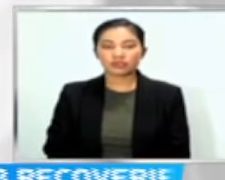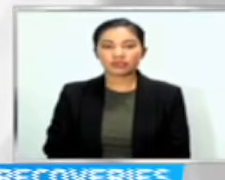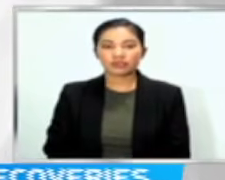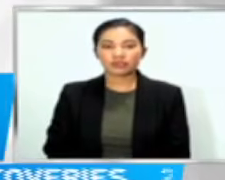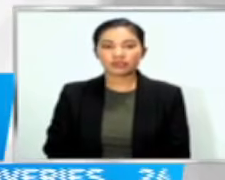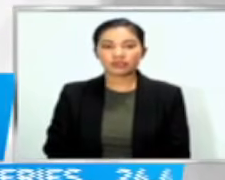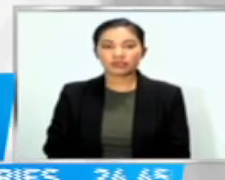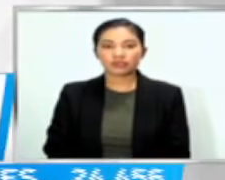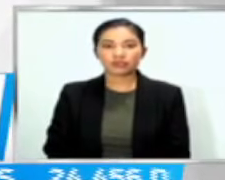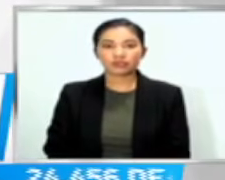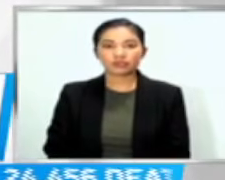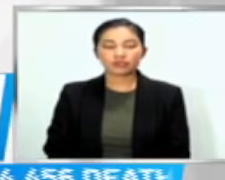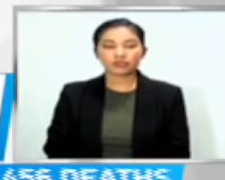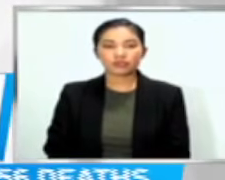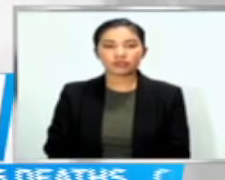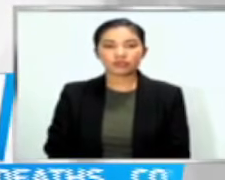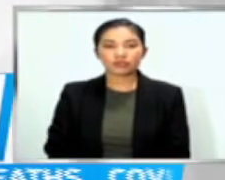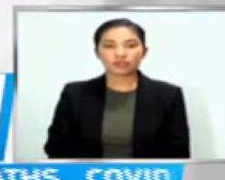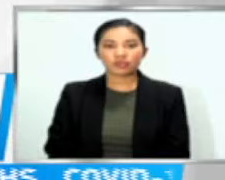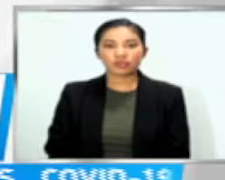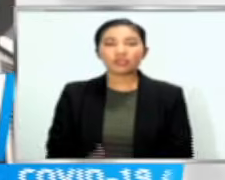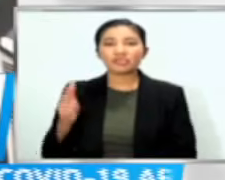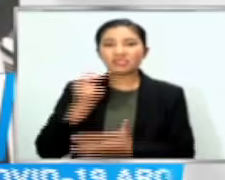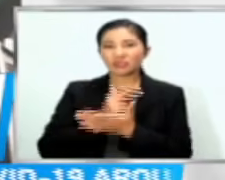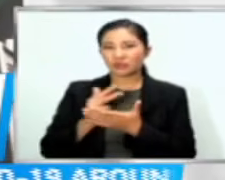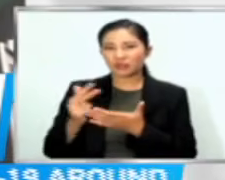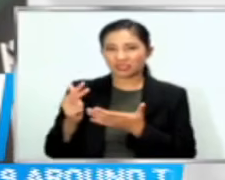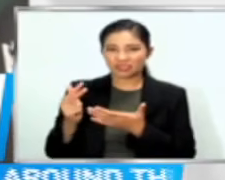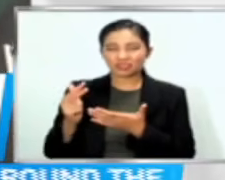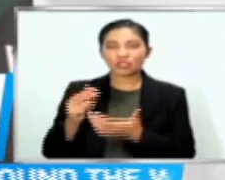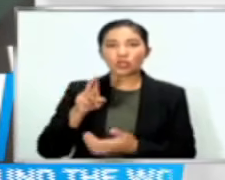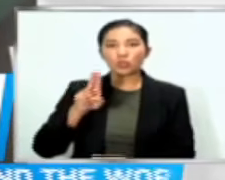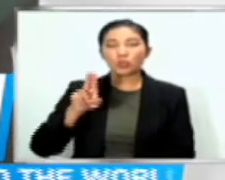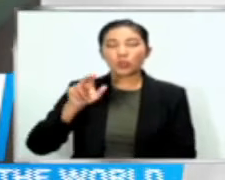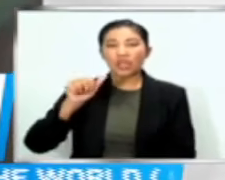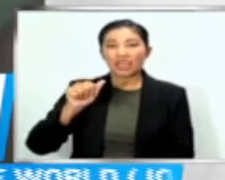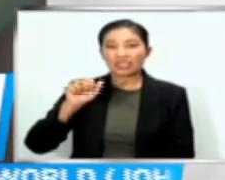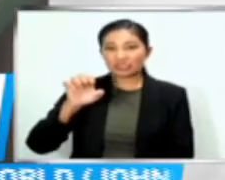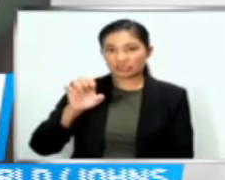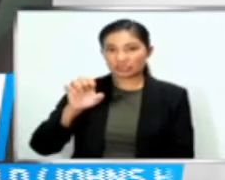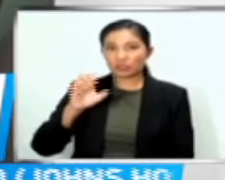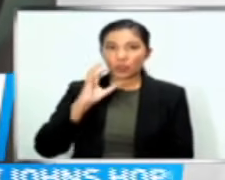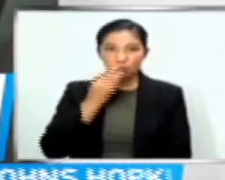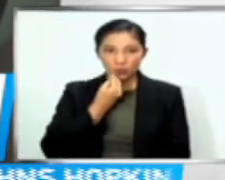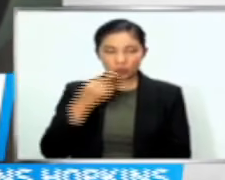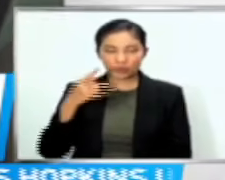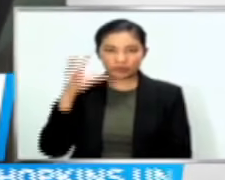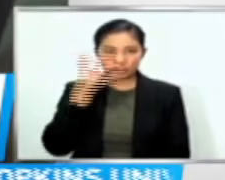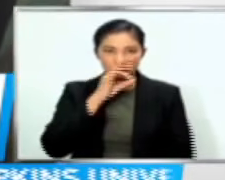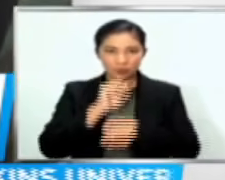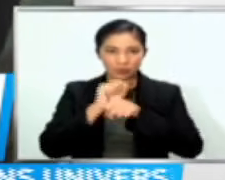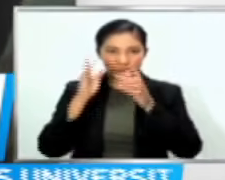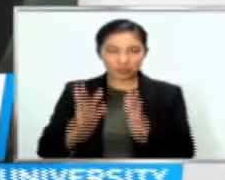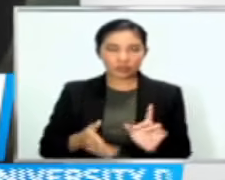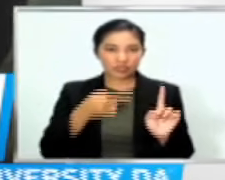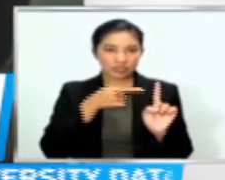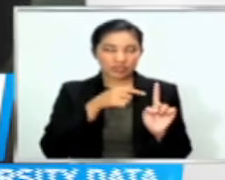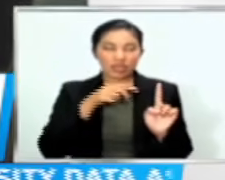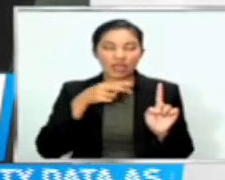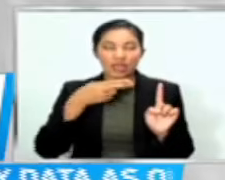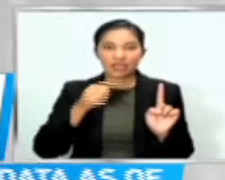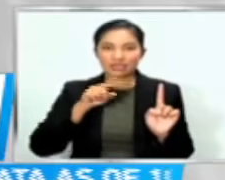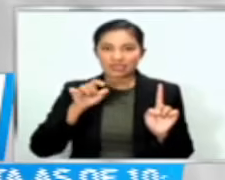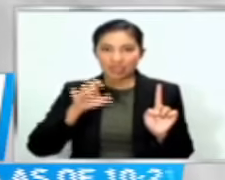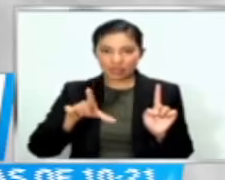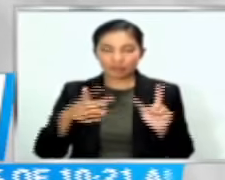Halos tatlong linggo nang stranded sa United Arab Emirates ang OFW na si Hazel. Natapos na kasi ang kanyang kontrata bilang sales assistant